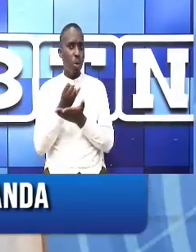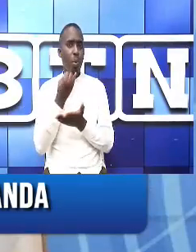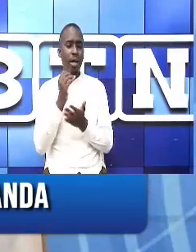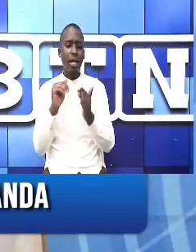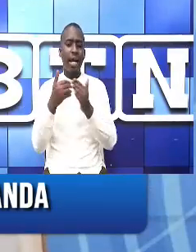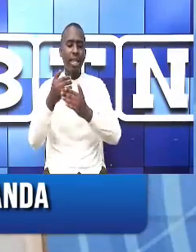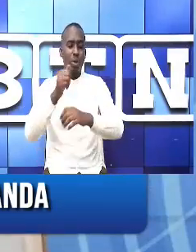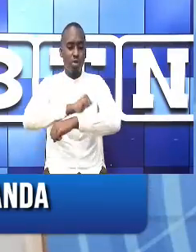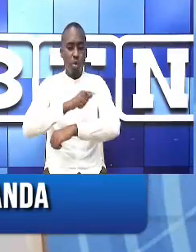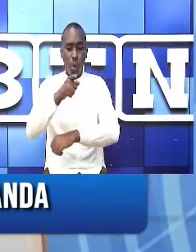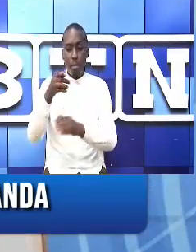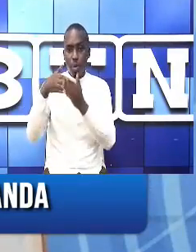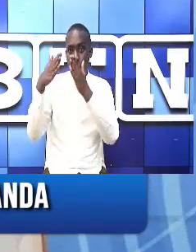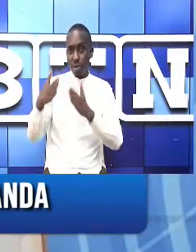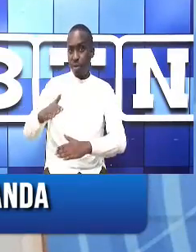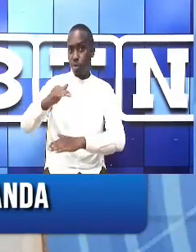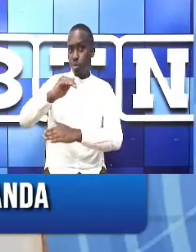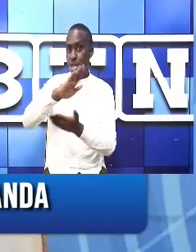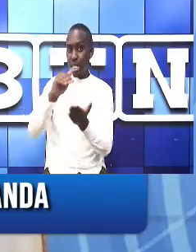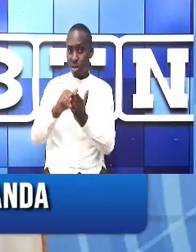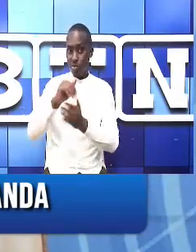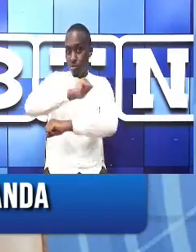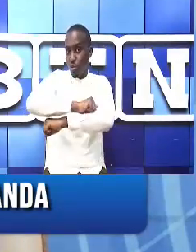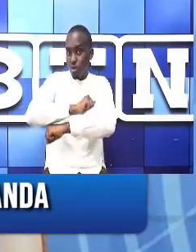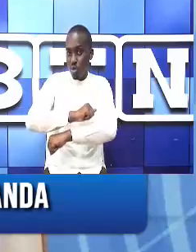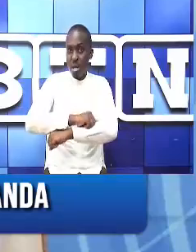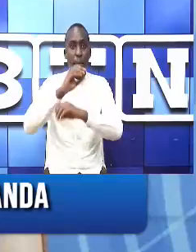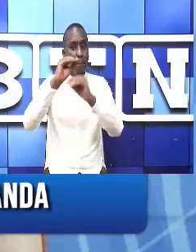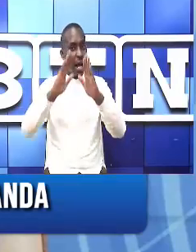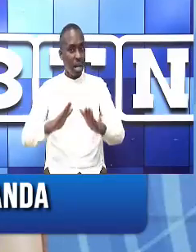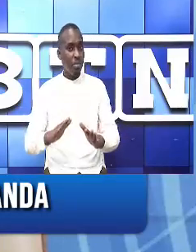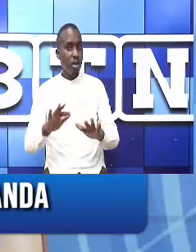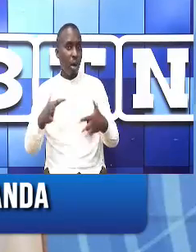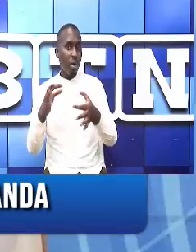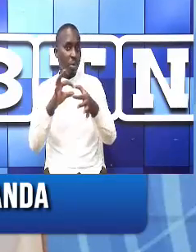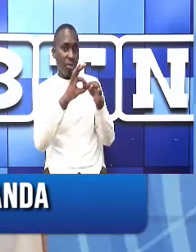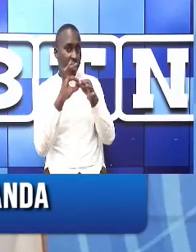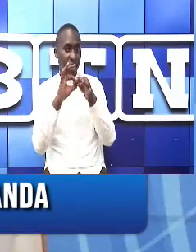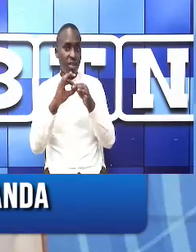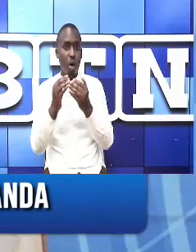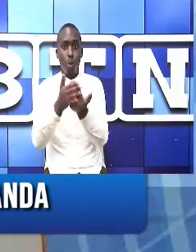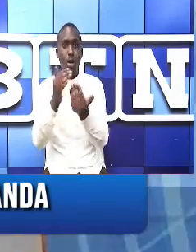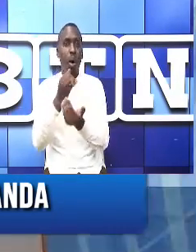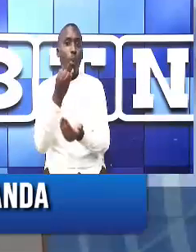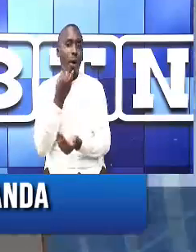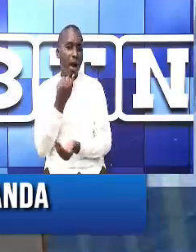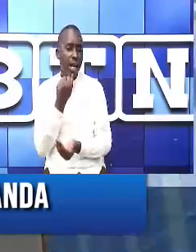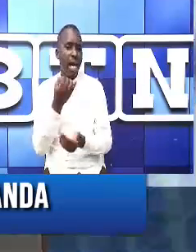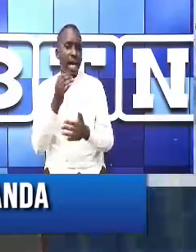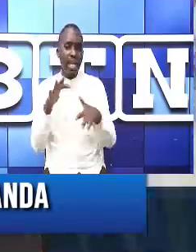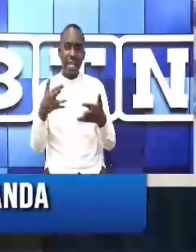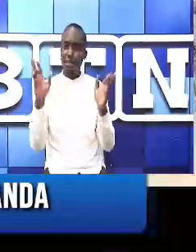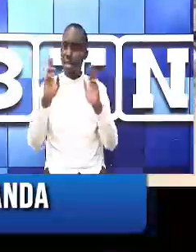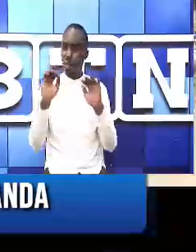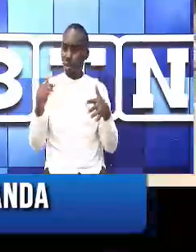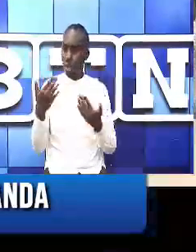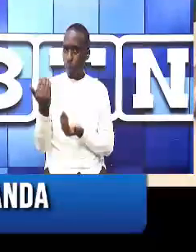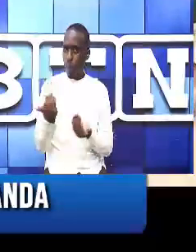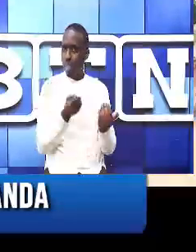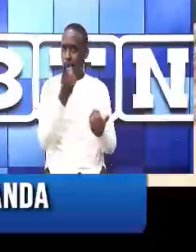wowe muyobozi w'ikigo wowe mwarimu mwebwe mufatanyije kurera abo bana mubereye ababyeyi aho batari mwiteguye mute kwakira uwo